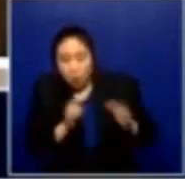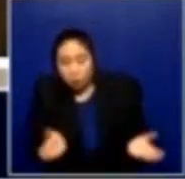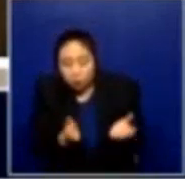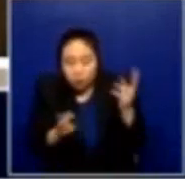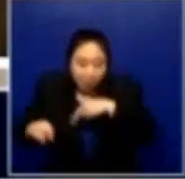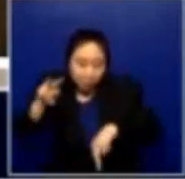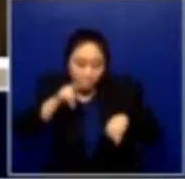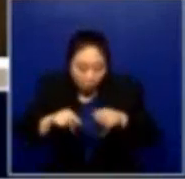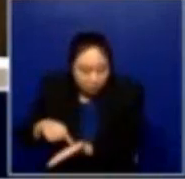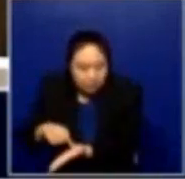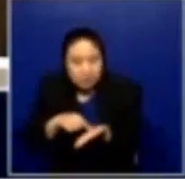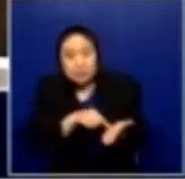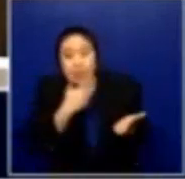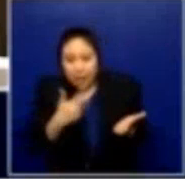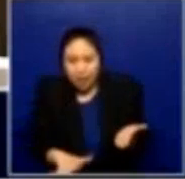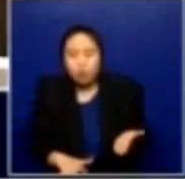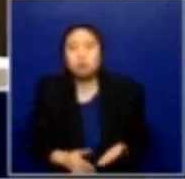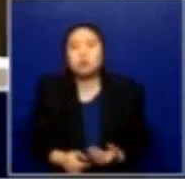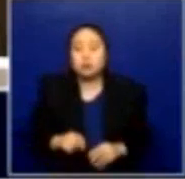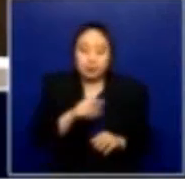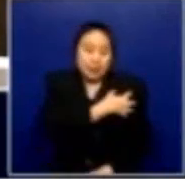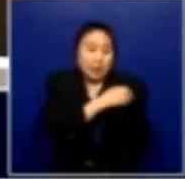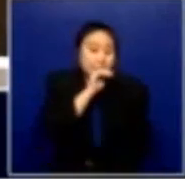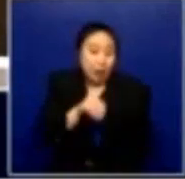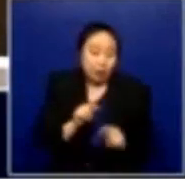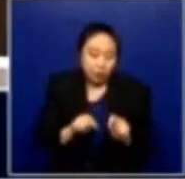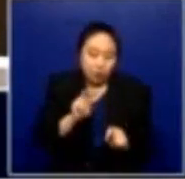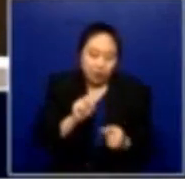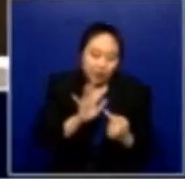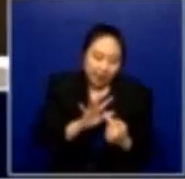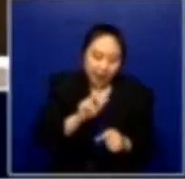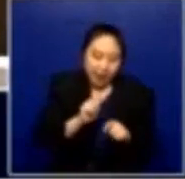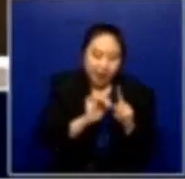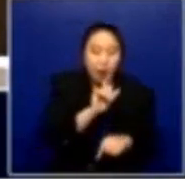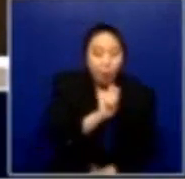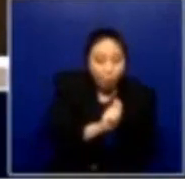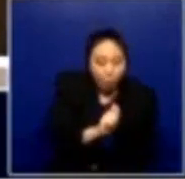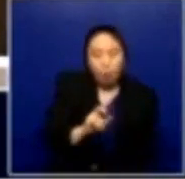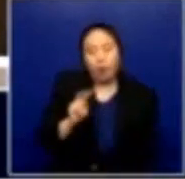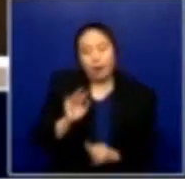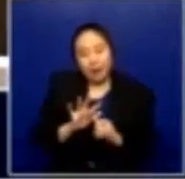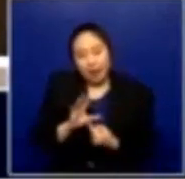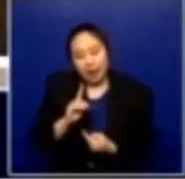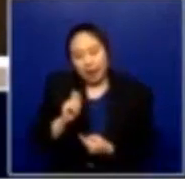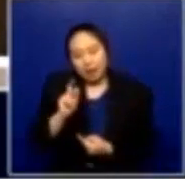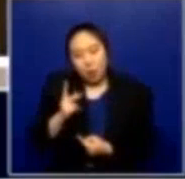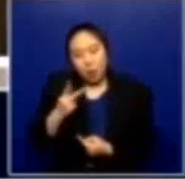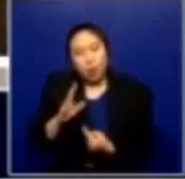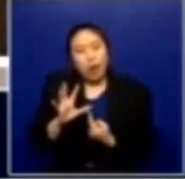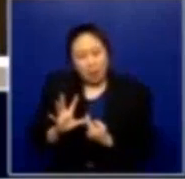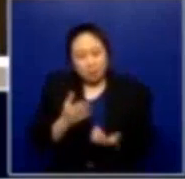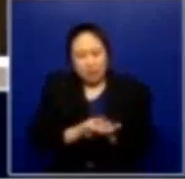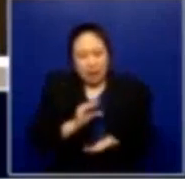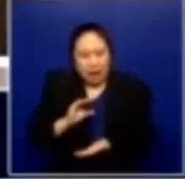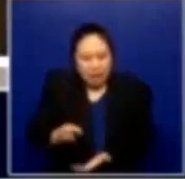องท้องถิ่นหรือเทศบาลตำบลนาอ้อเทศบาลตำบลนาดอกคำเนี่ยครับได้น้อยมากผมเลยอยากตั้ง